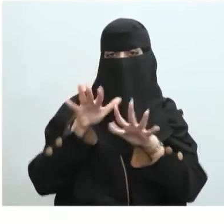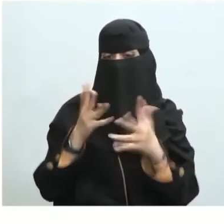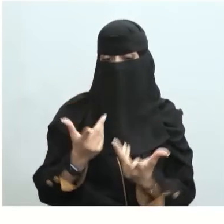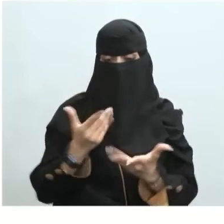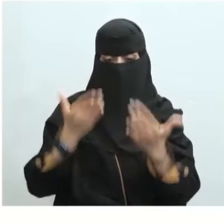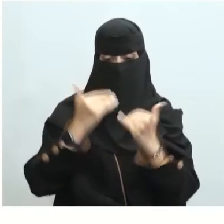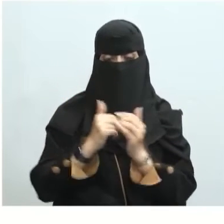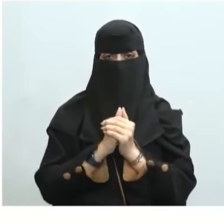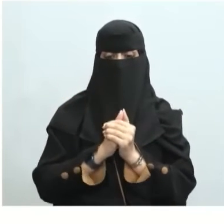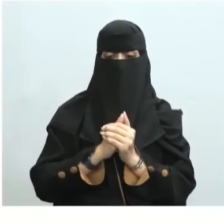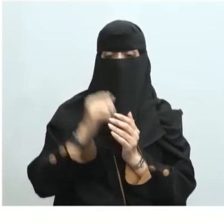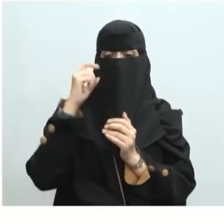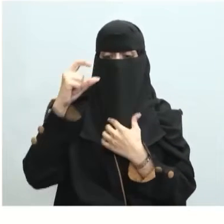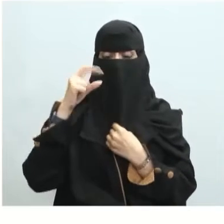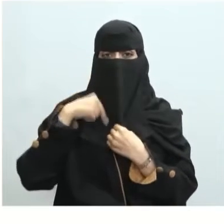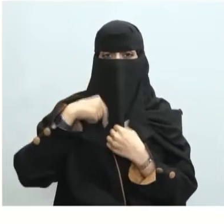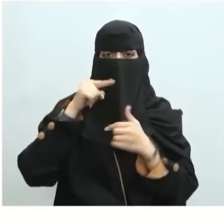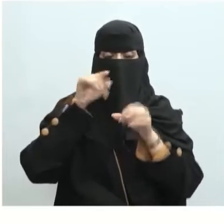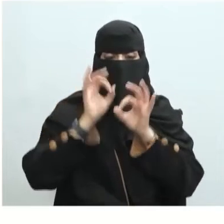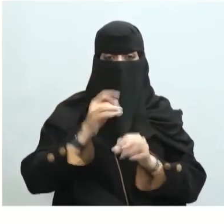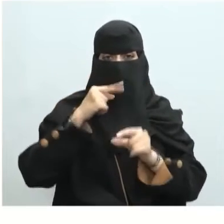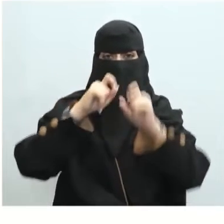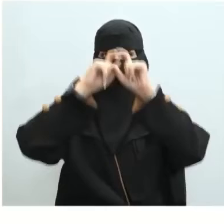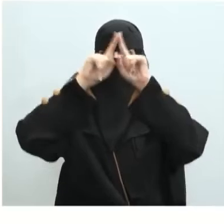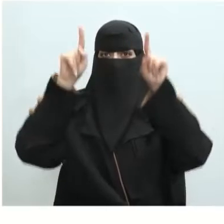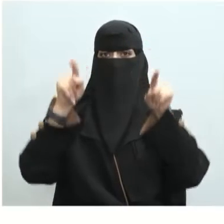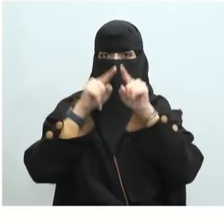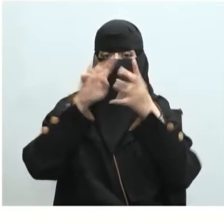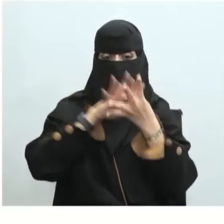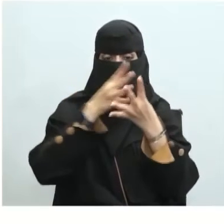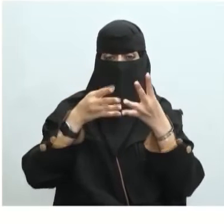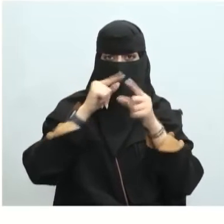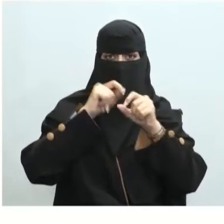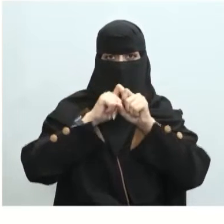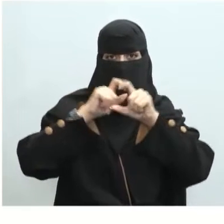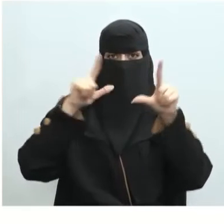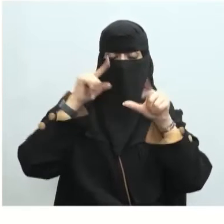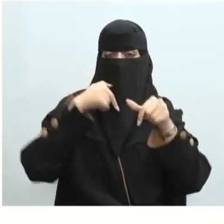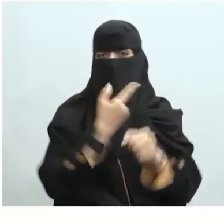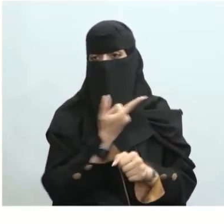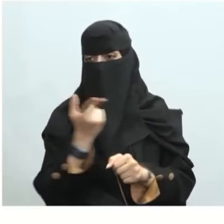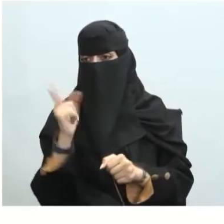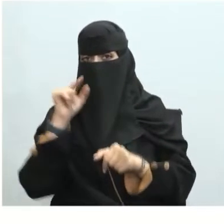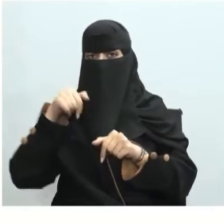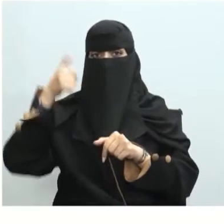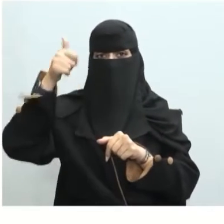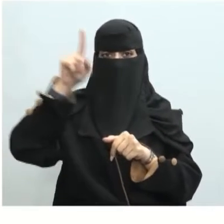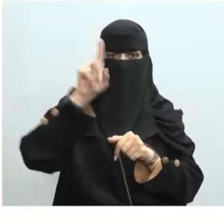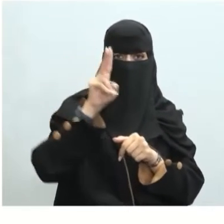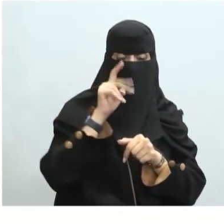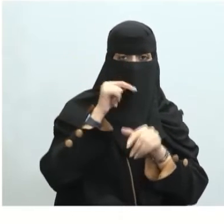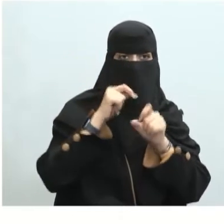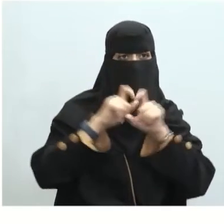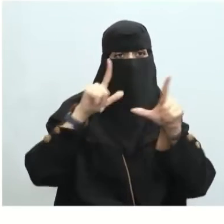تاثير والاقناع ايضا دال ارسم مخططا او جدولا يظهر يظهر كل ذلك بوضوح بمعنى انك تاتي